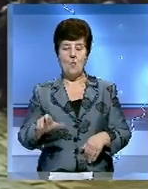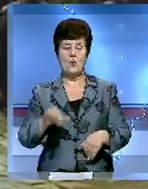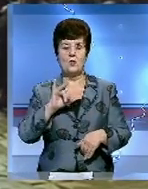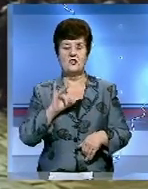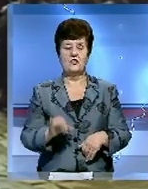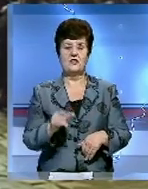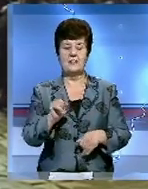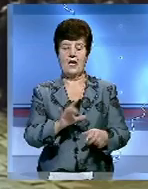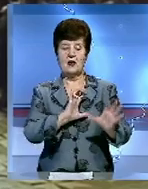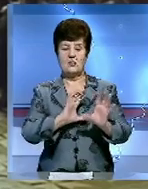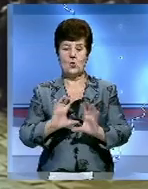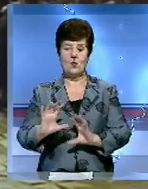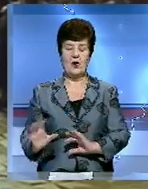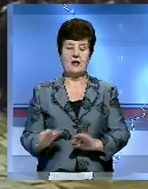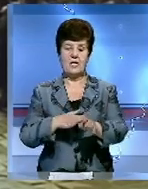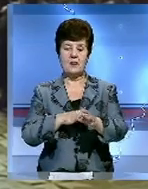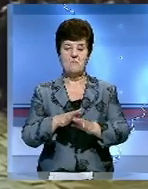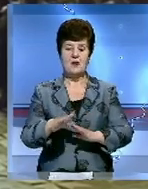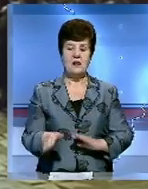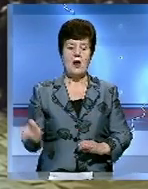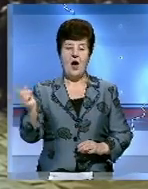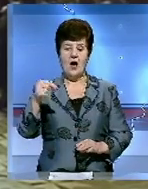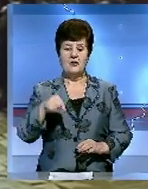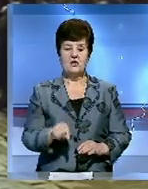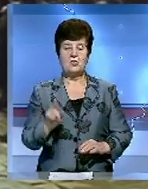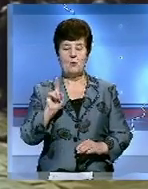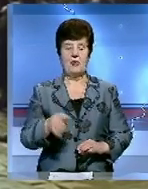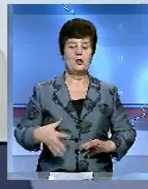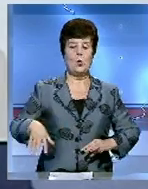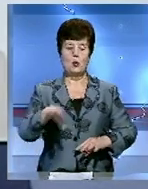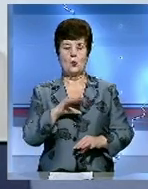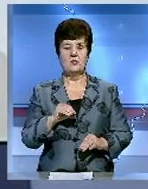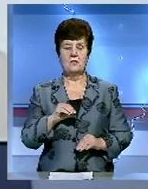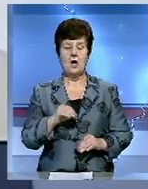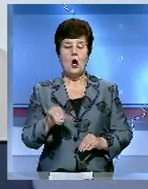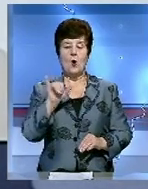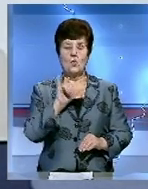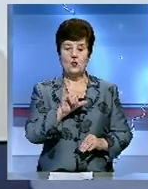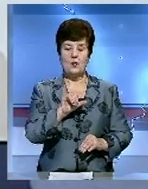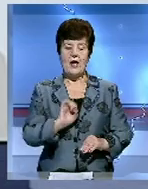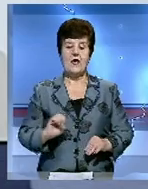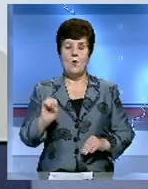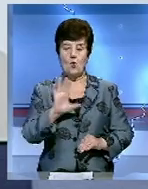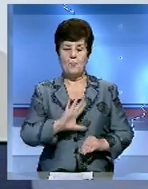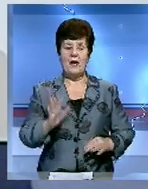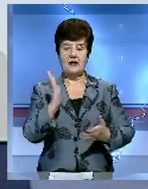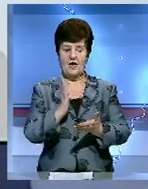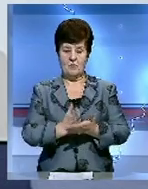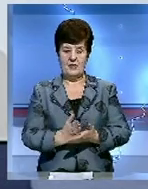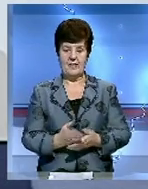asigure îndeplinirea acestora pentru toți. Uniunea Europeană rămâne dedicată